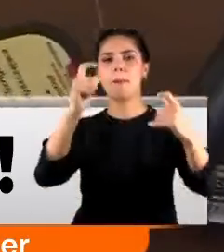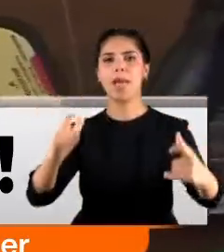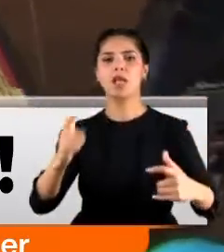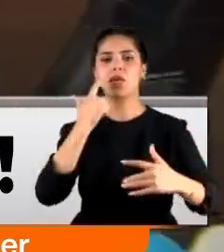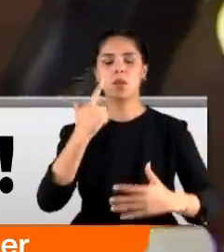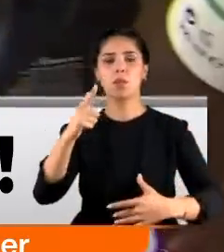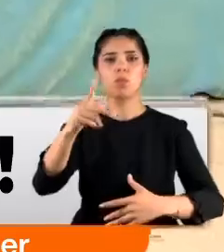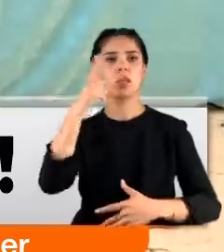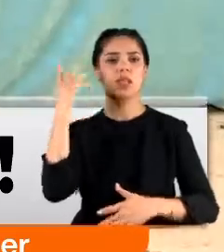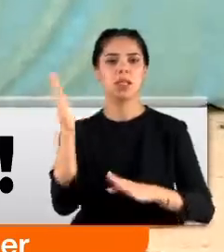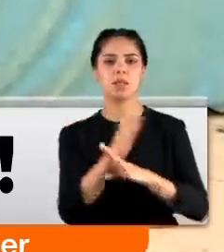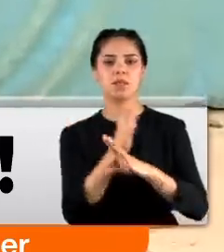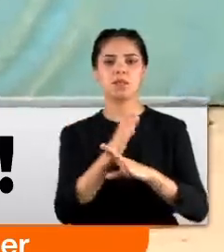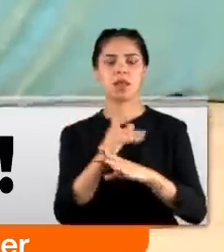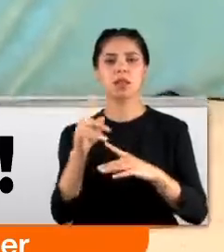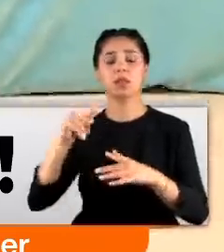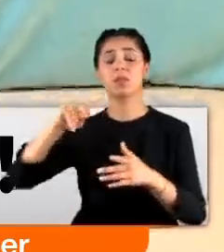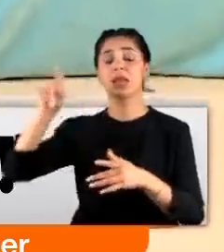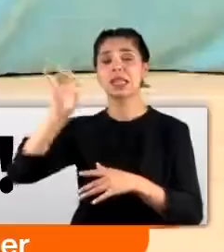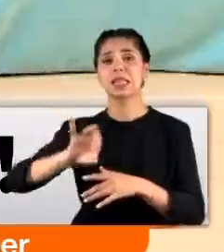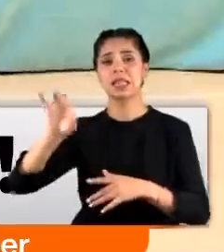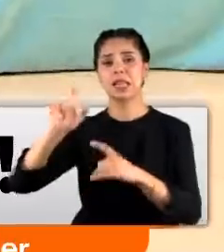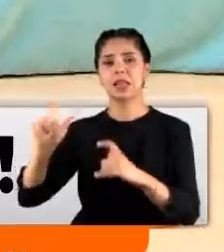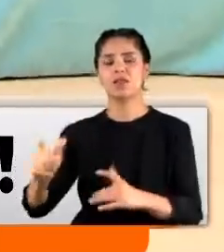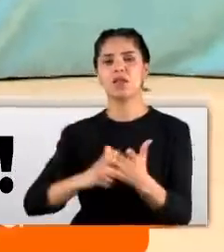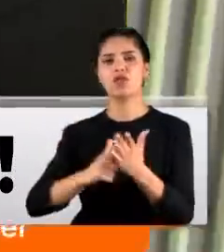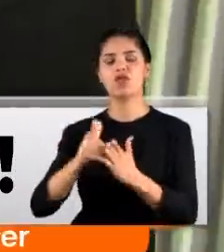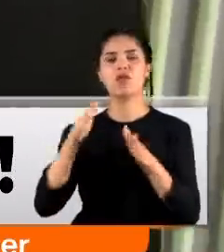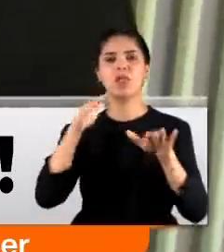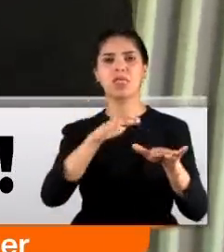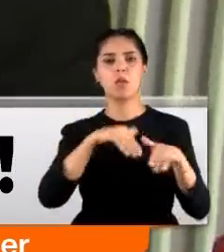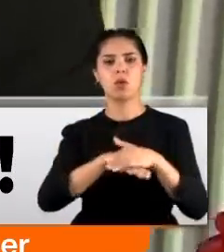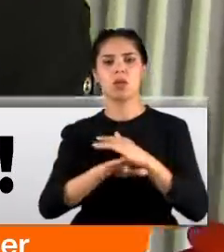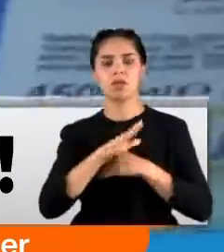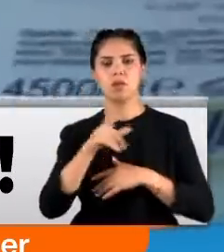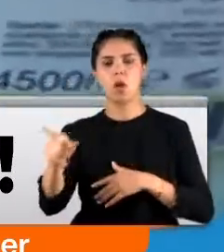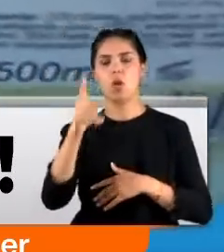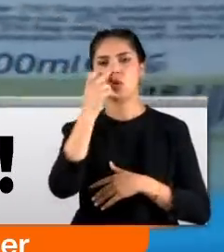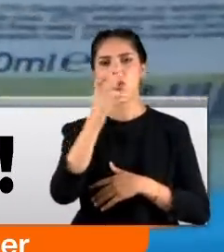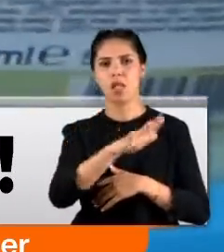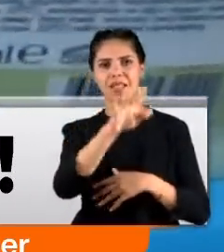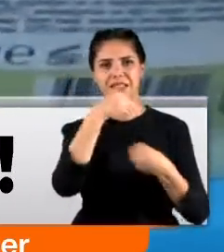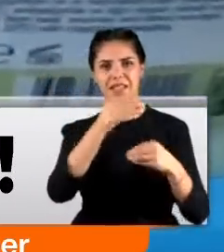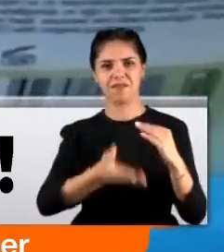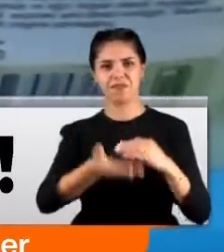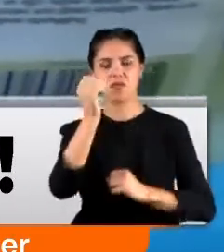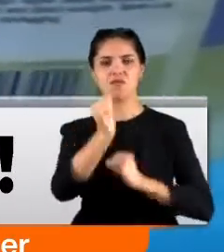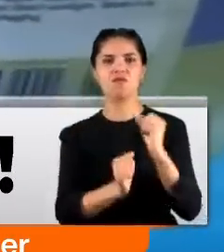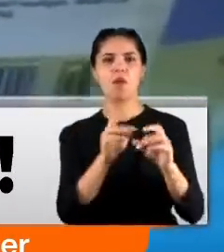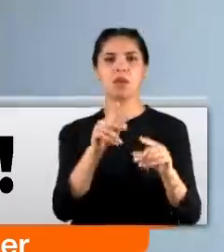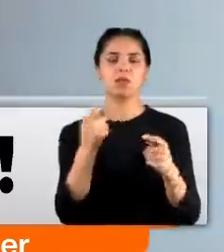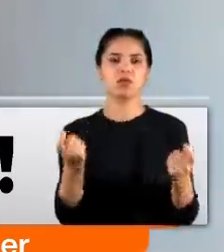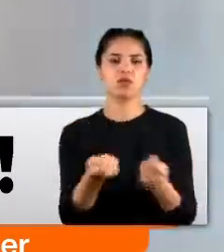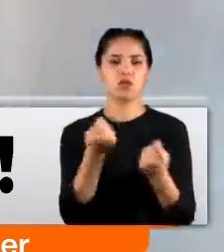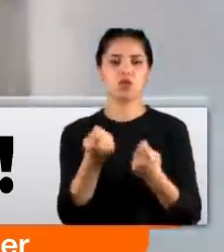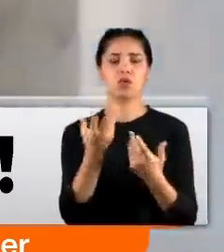işte bu sahte ürünleri Silivri'de bir çiftliğin ahırında saklıyorlardı. O dolandırıcılar satışlar iyi olunca fabrika gibi çalışmıştı.